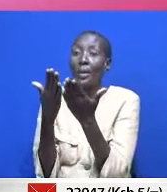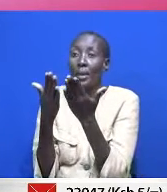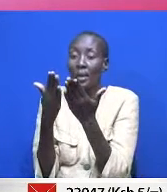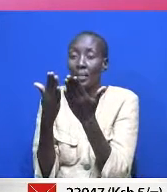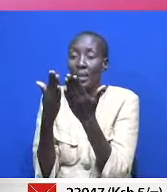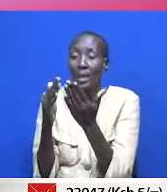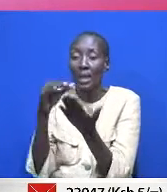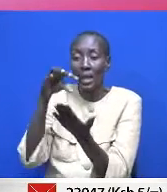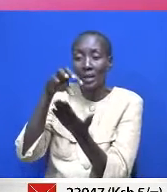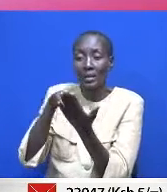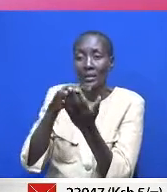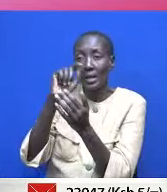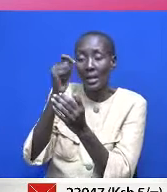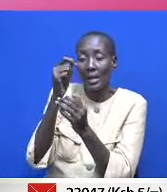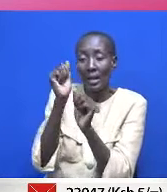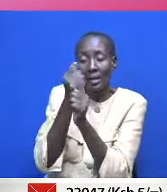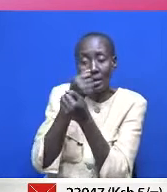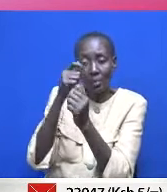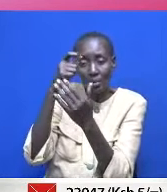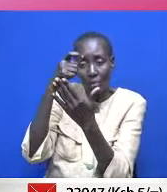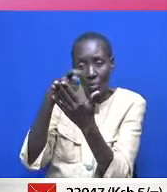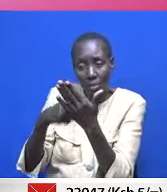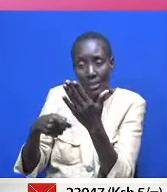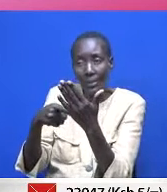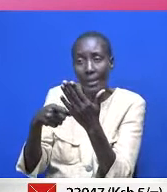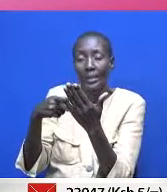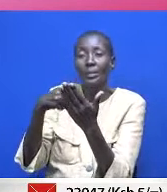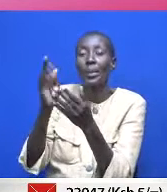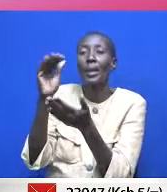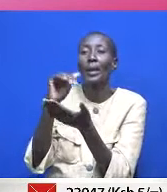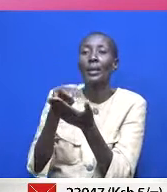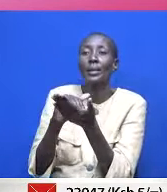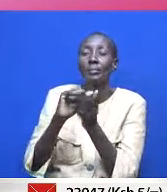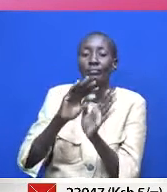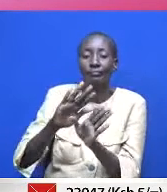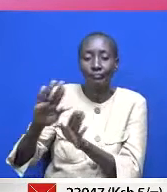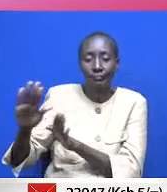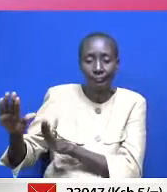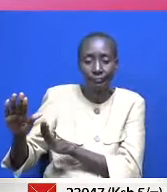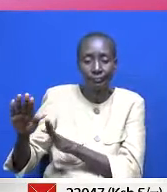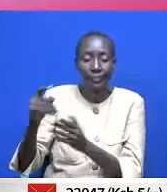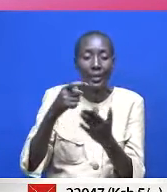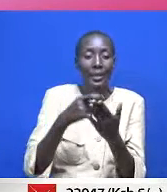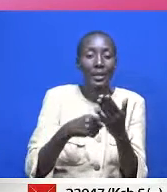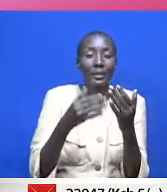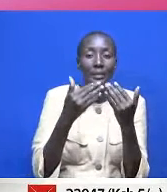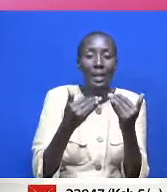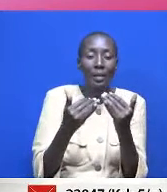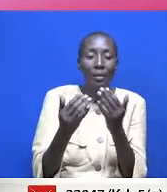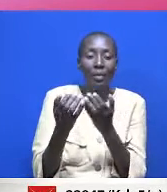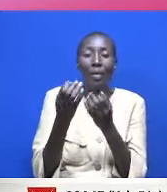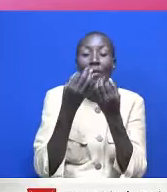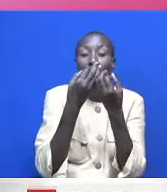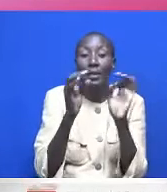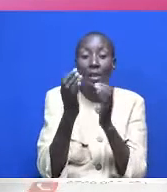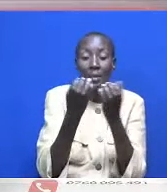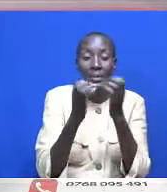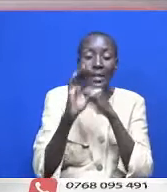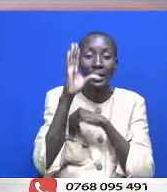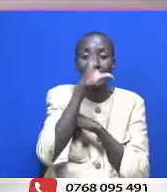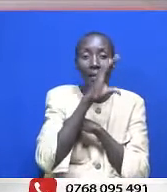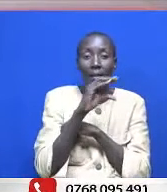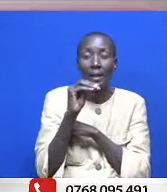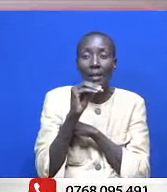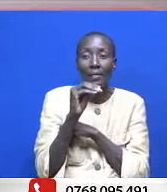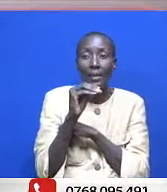ambaye Wakenya wanashindwa kulipa hizo kodi. Ndio. Haya, tuachane na masala ya kodi, turejee kwenye biashara huru Afrika. Na